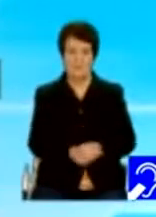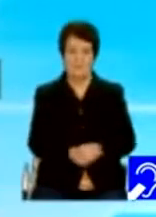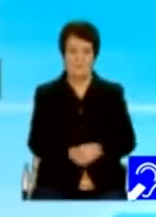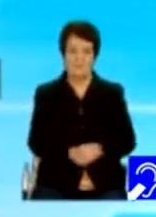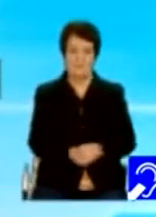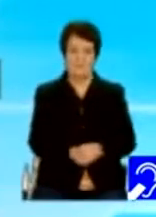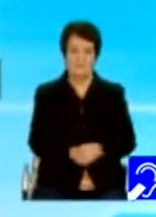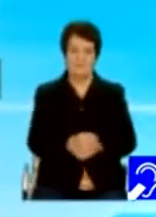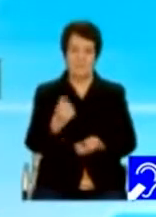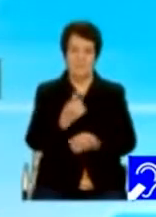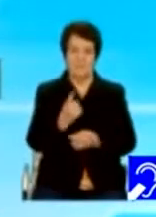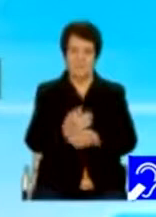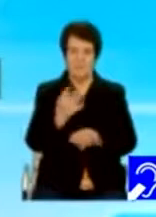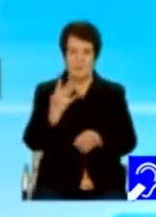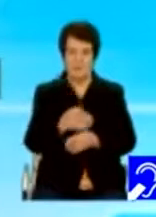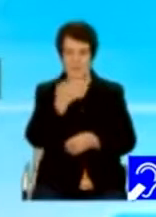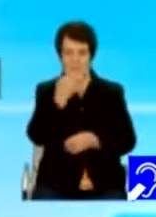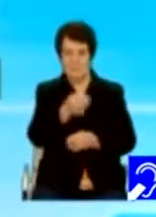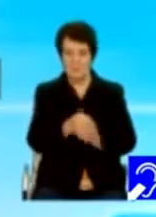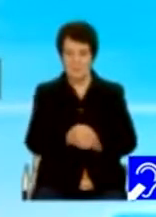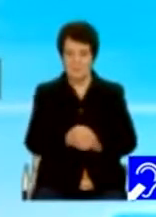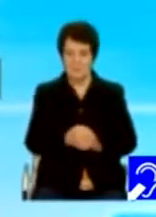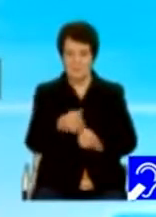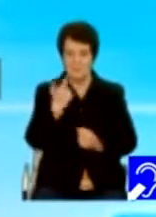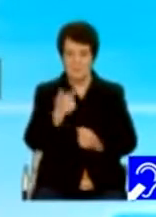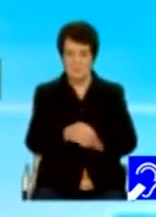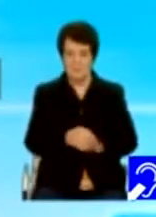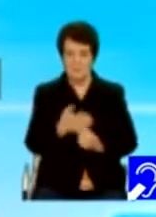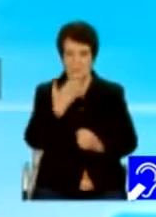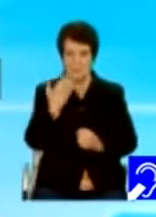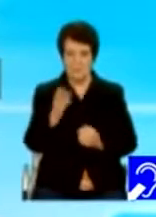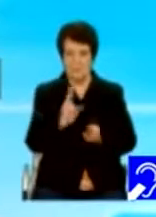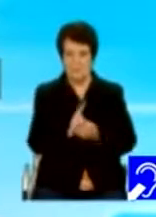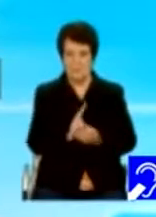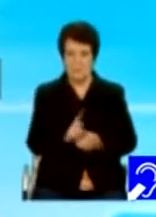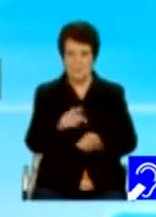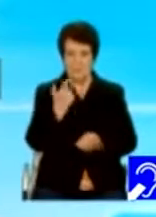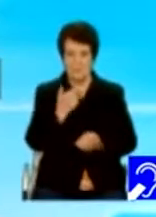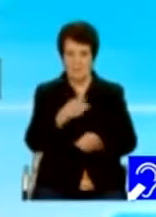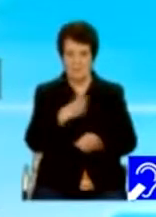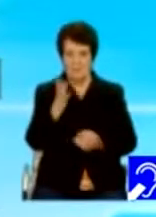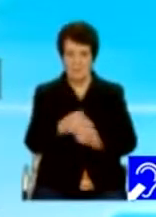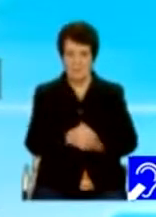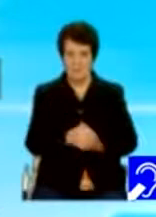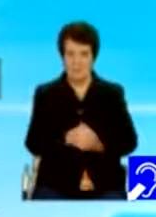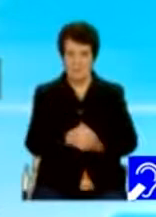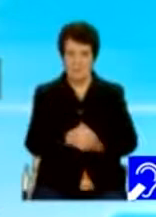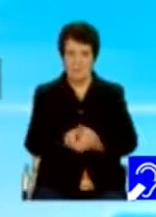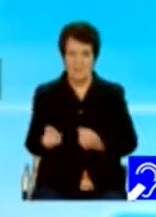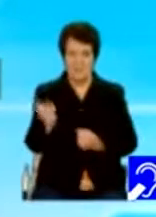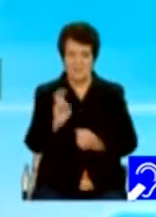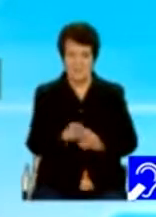Orice măsură. În primul rând, vreau să-ți dau repede măsuri. Eu ți-am zis și atunci, la ultima noastră întâlnire, când ai dat bir cu fugiții, vină